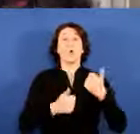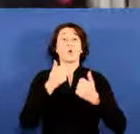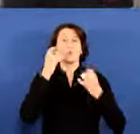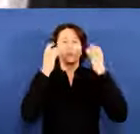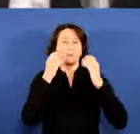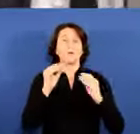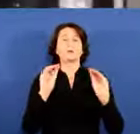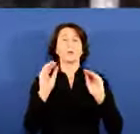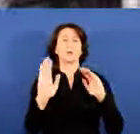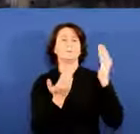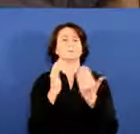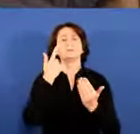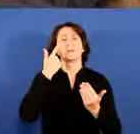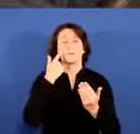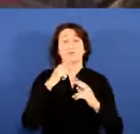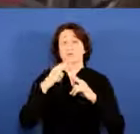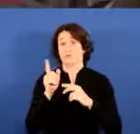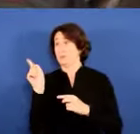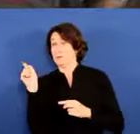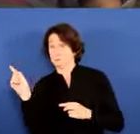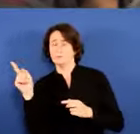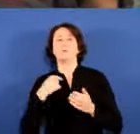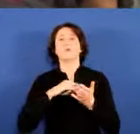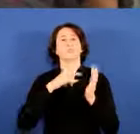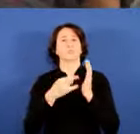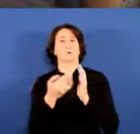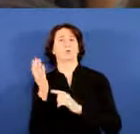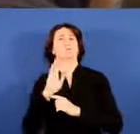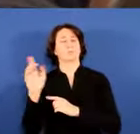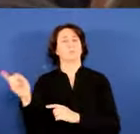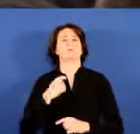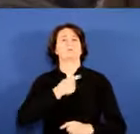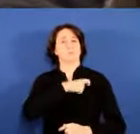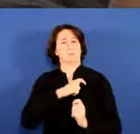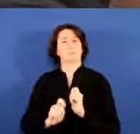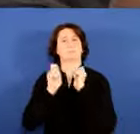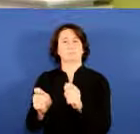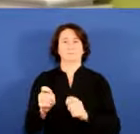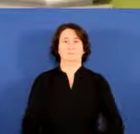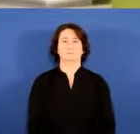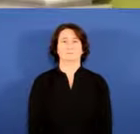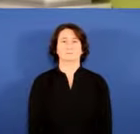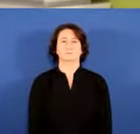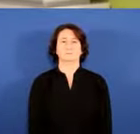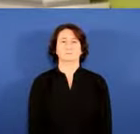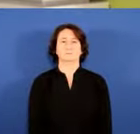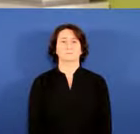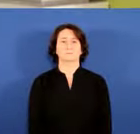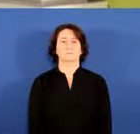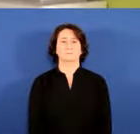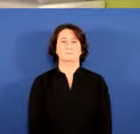jaso ditu, Europar Batasuneko zenbait herrialdeetan dauden aukerei buruz eta 71 elkarrizketa kudeatu